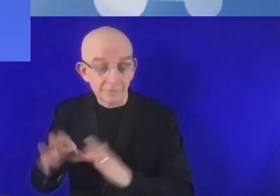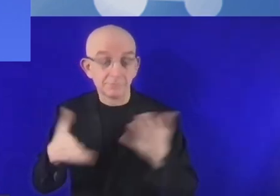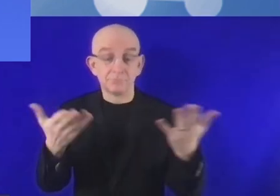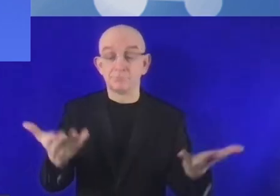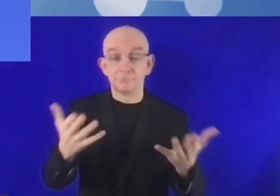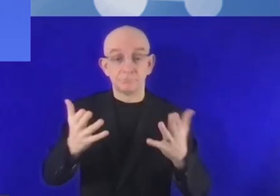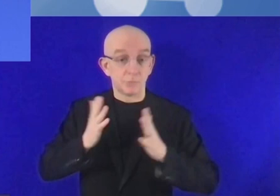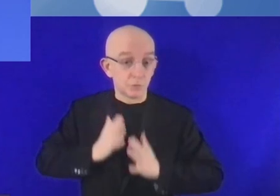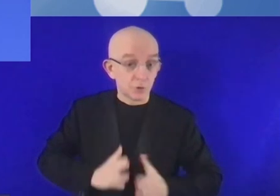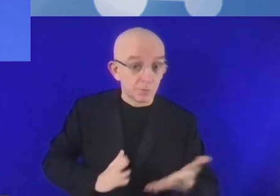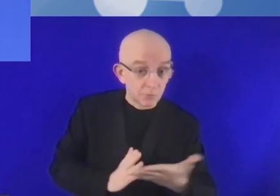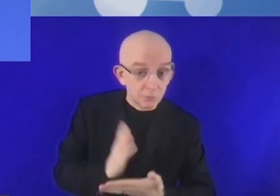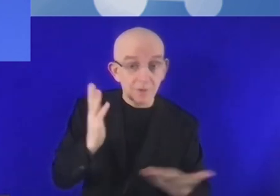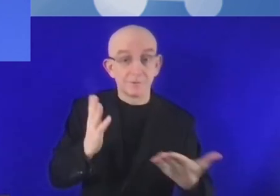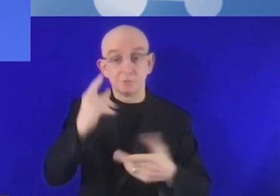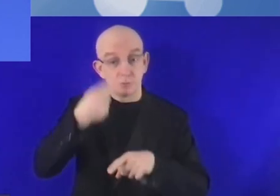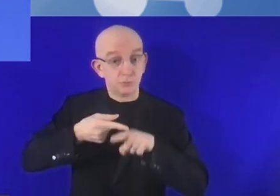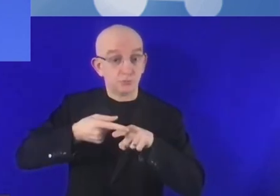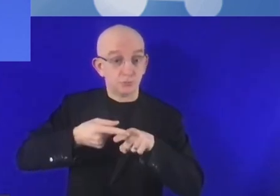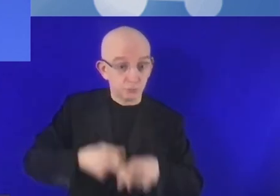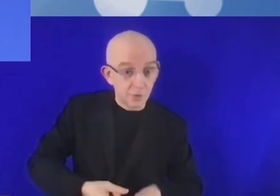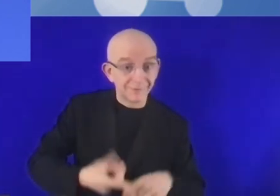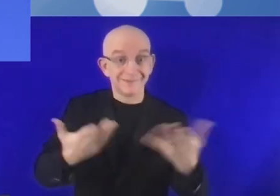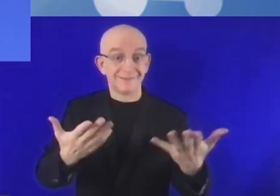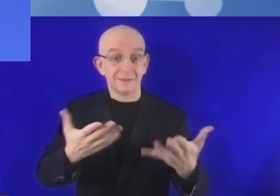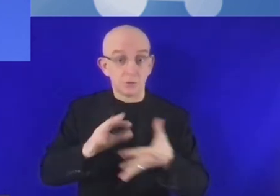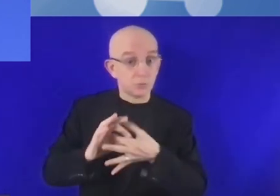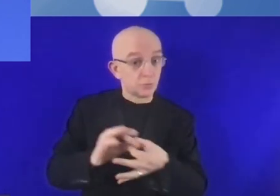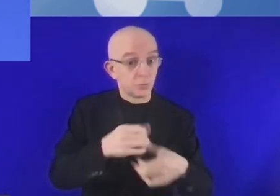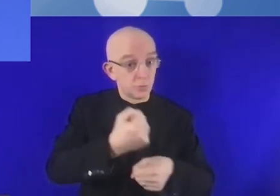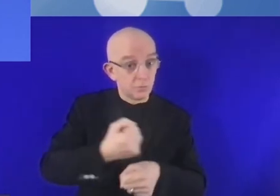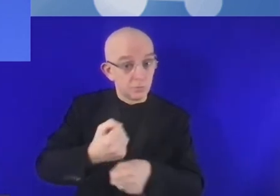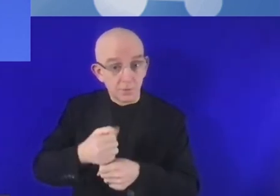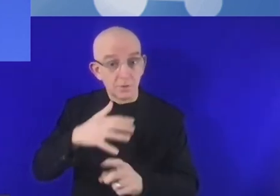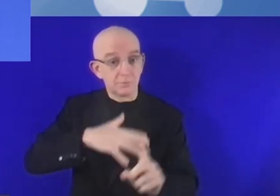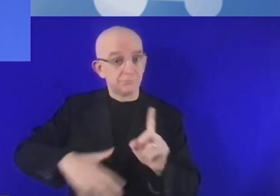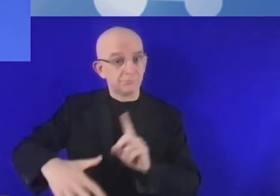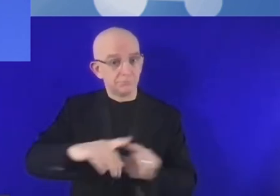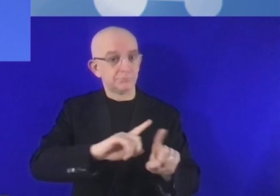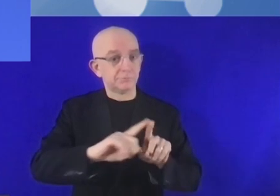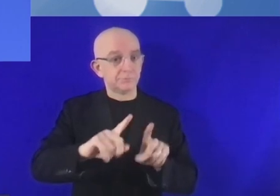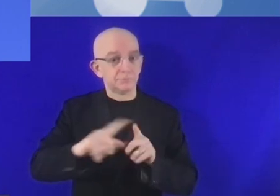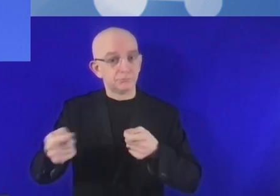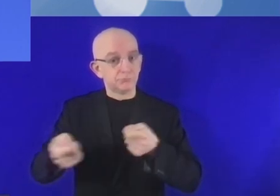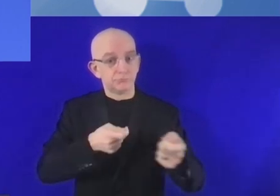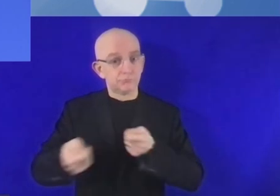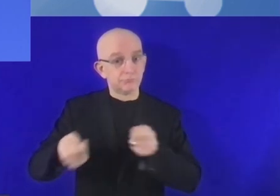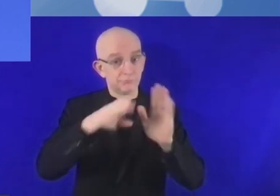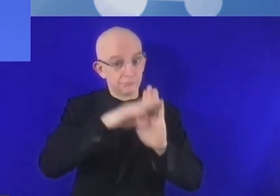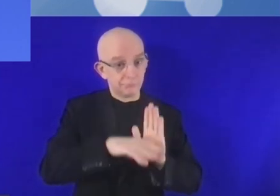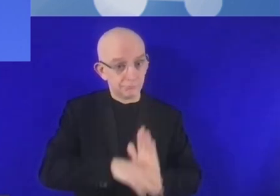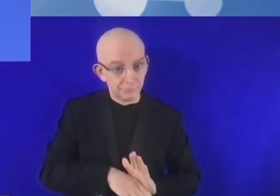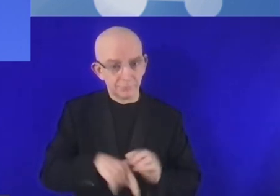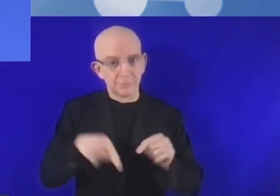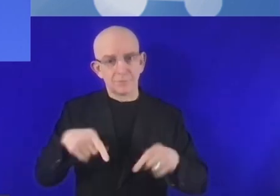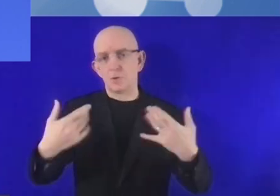rozwoju gospodarczego, zapewnienia poszanowania praw człowieka, wzajemnego zaufania i współpracy, a także pojawiających